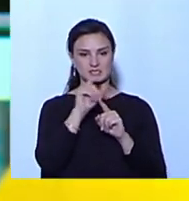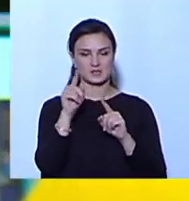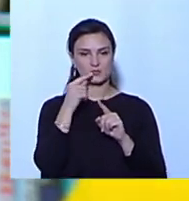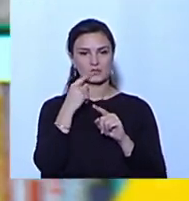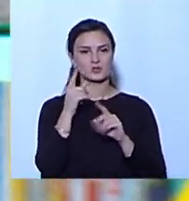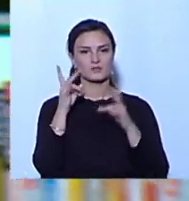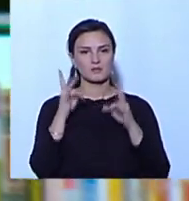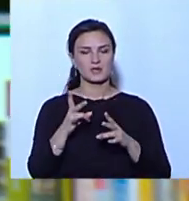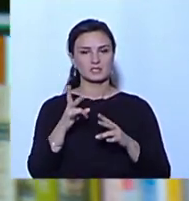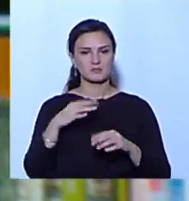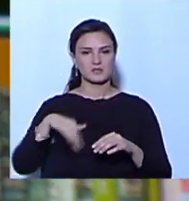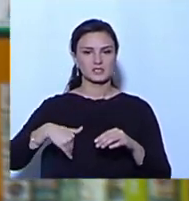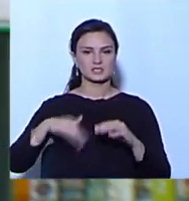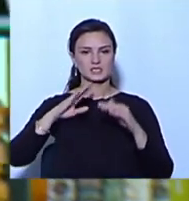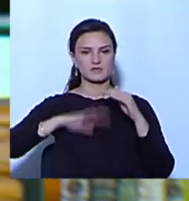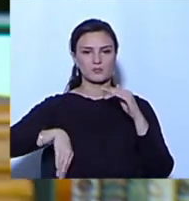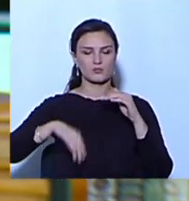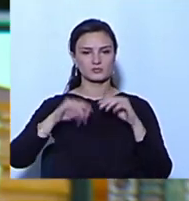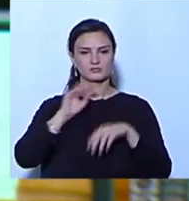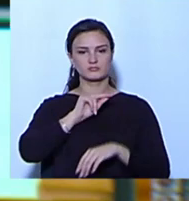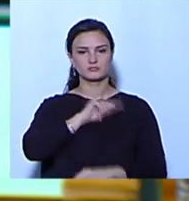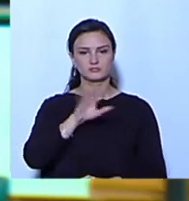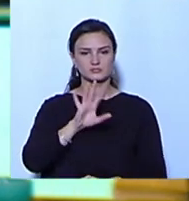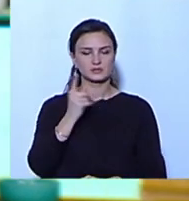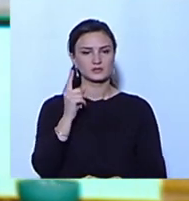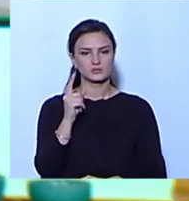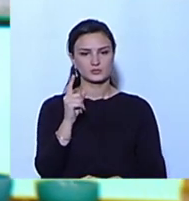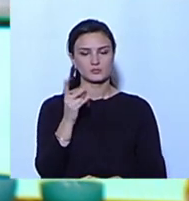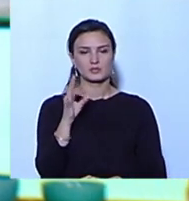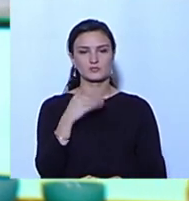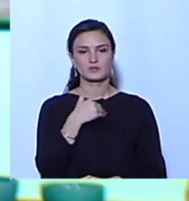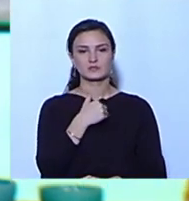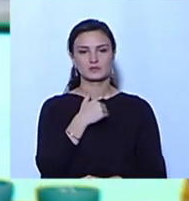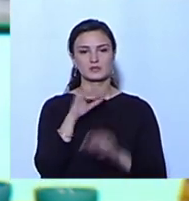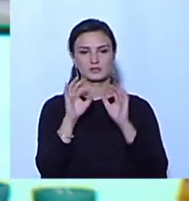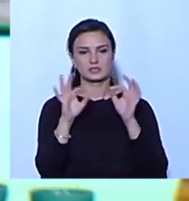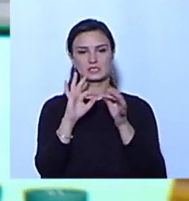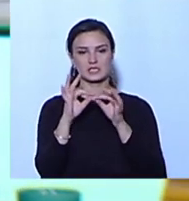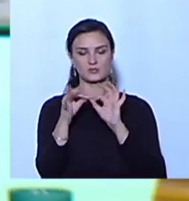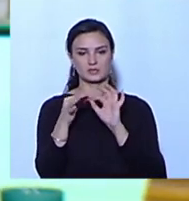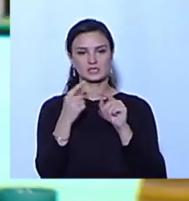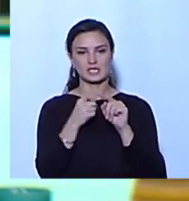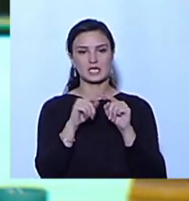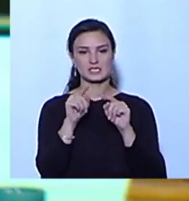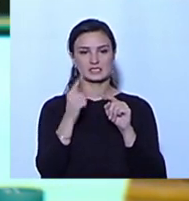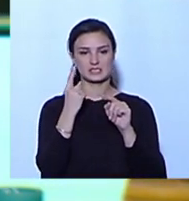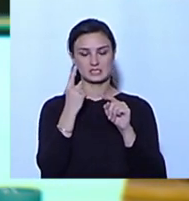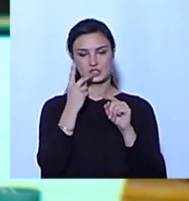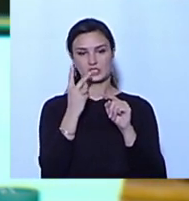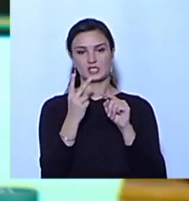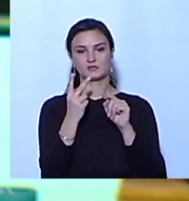რატომ გვემართება წელს ქვემოთ დამბლა, რას ნიშნავს და რას უკავშირდება, მაგრამ ჩვენ გვინდა გავშიფროთ, რომ აი ამ ერთი